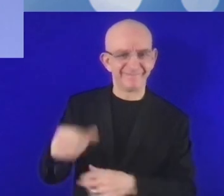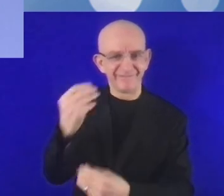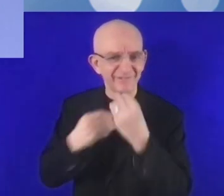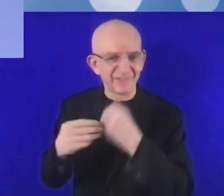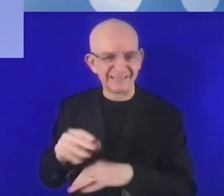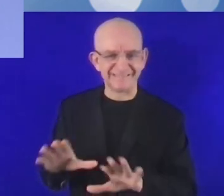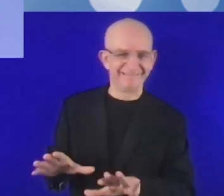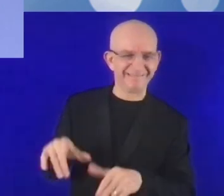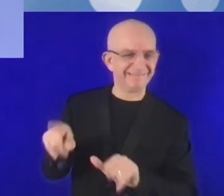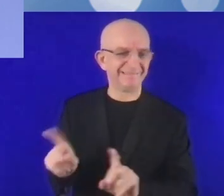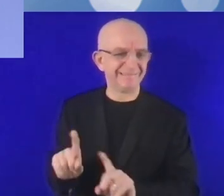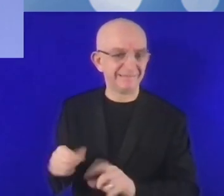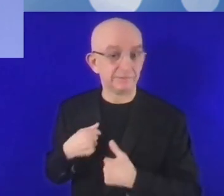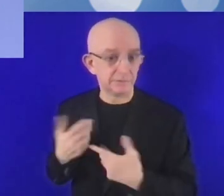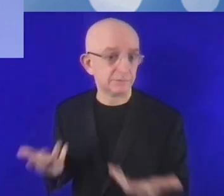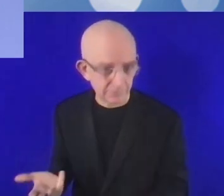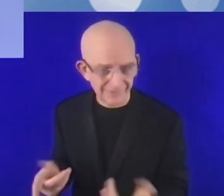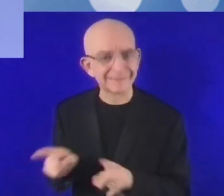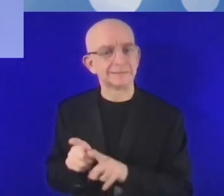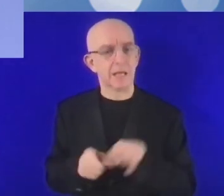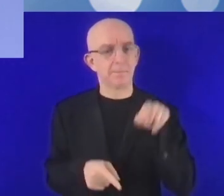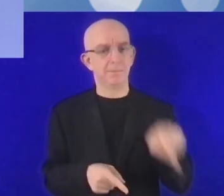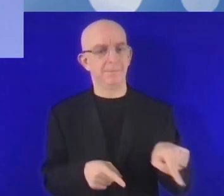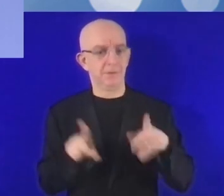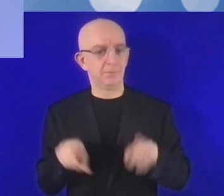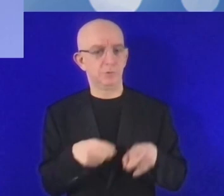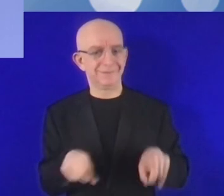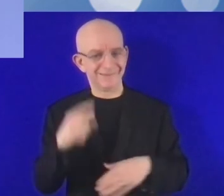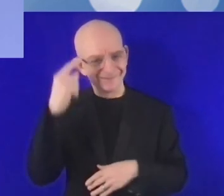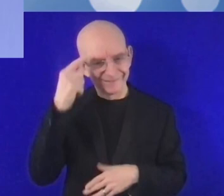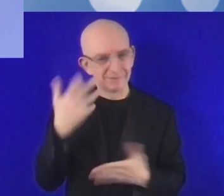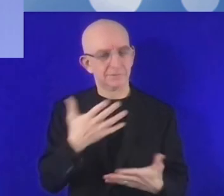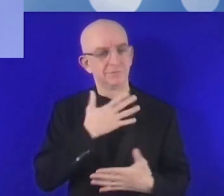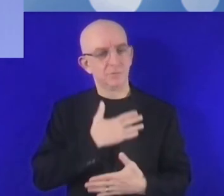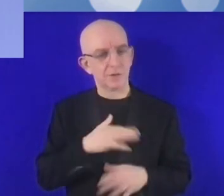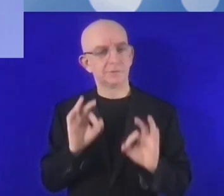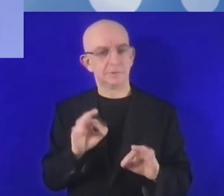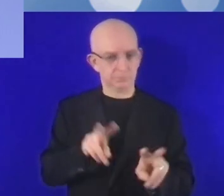生活方式。我想我们应该关注